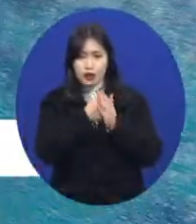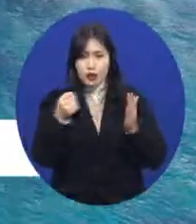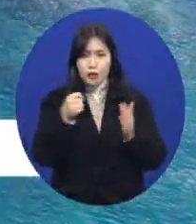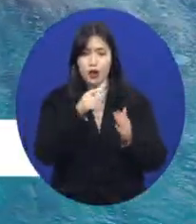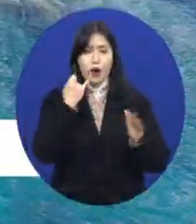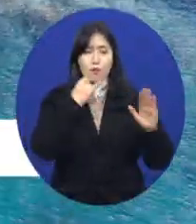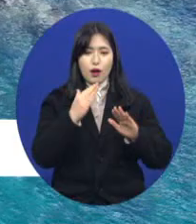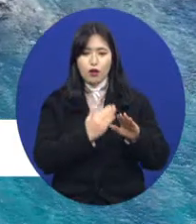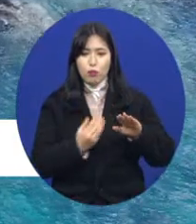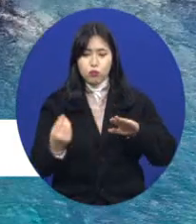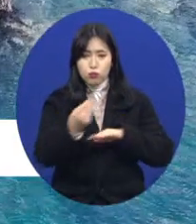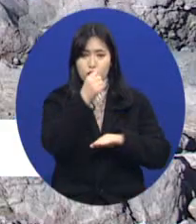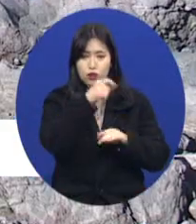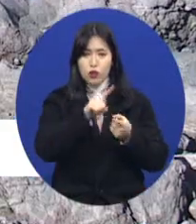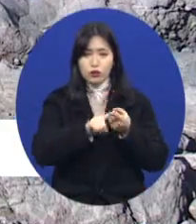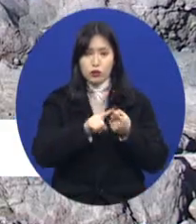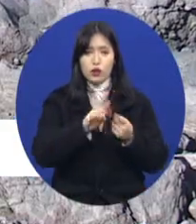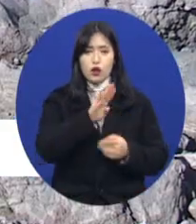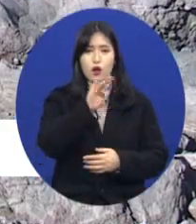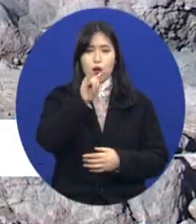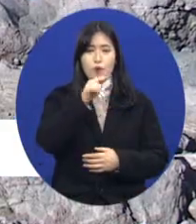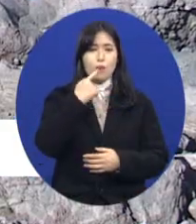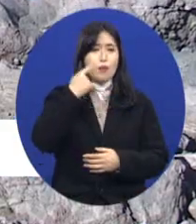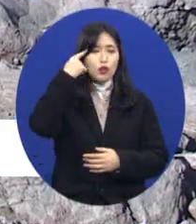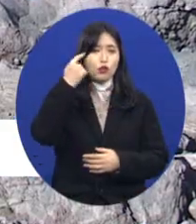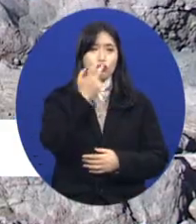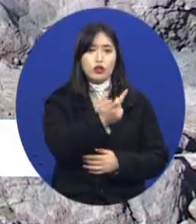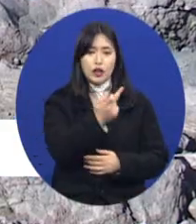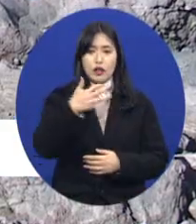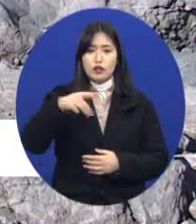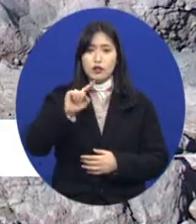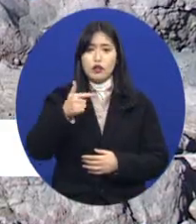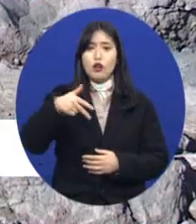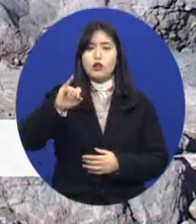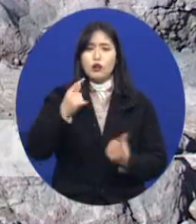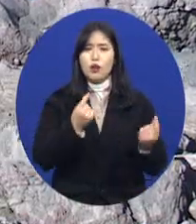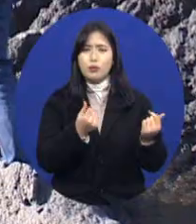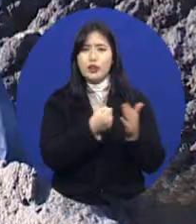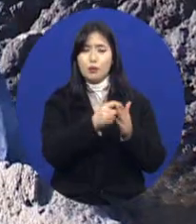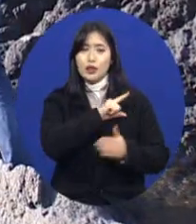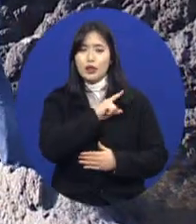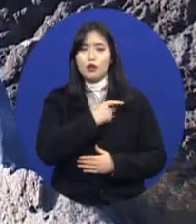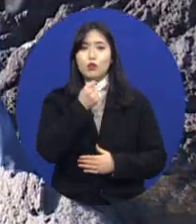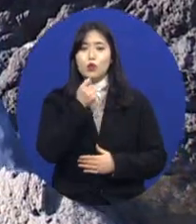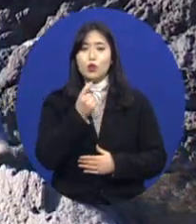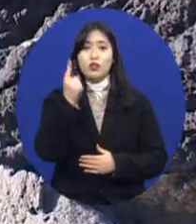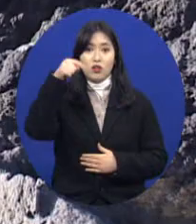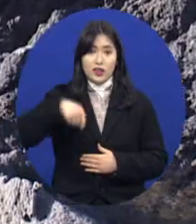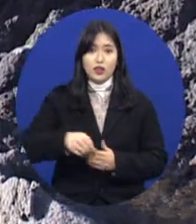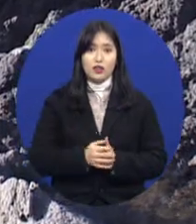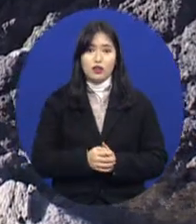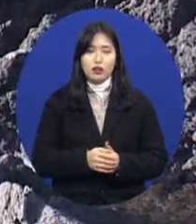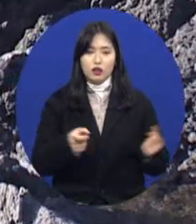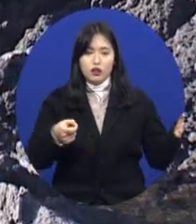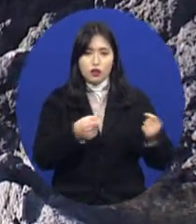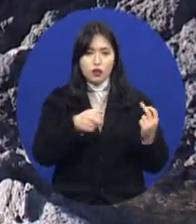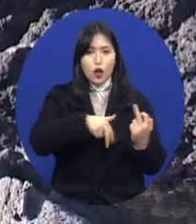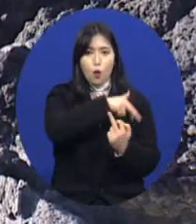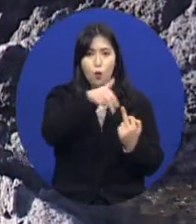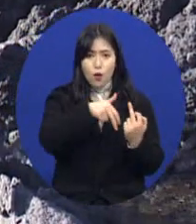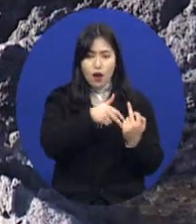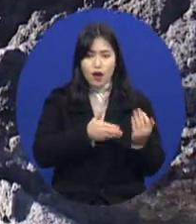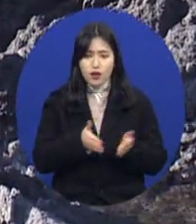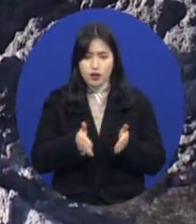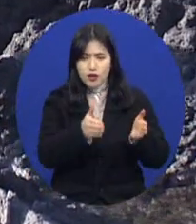둘러 싸고 있는 모습이 백두산 천지 와 비슷하다 날 소천지 입니다 근처에 올레 끼리 지나